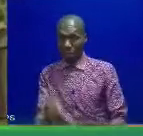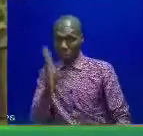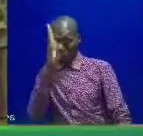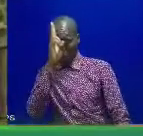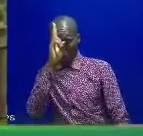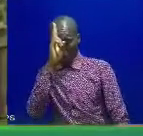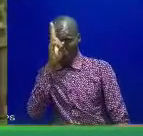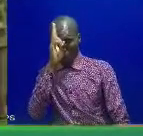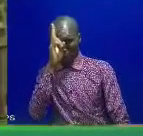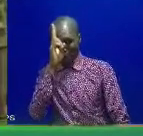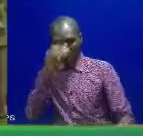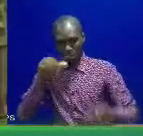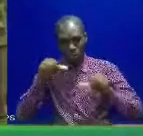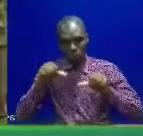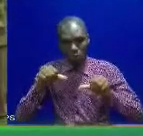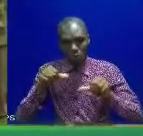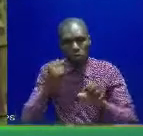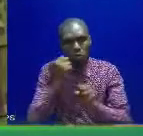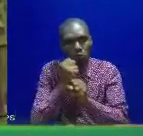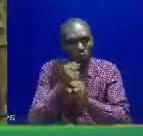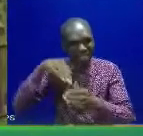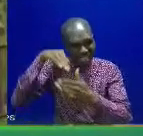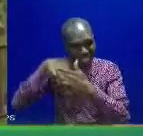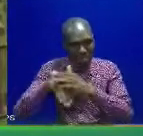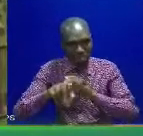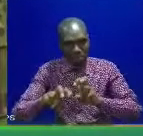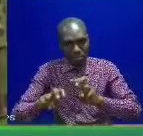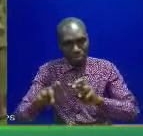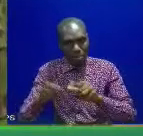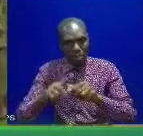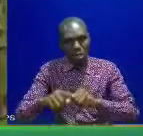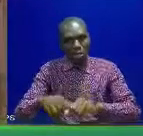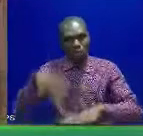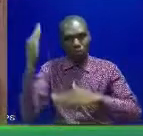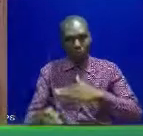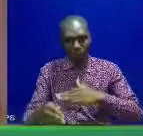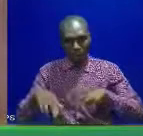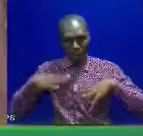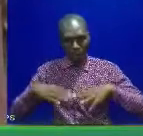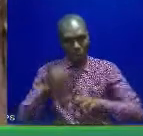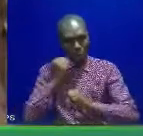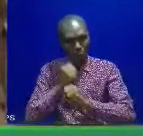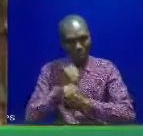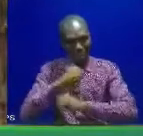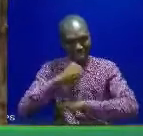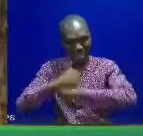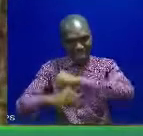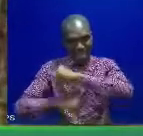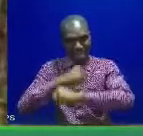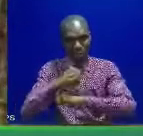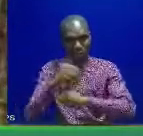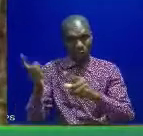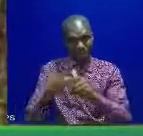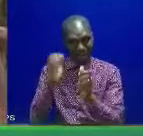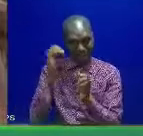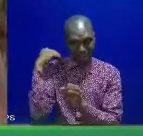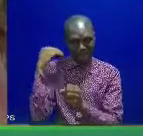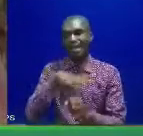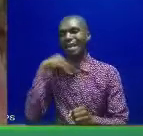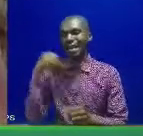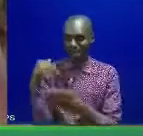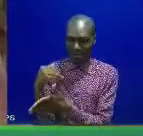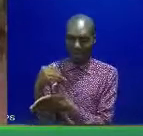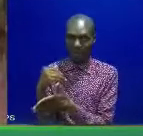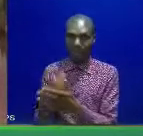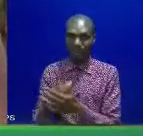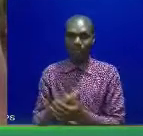vire mbakorobo tukivuwa ime na gukanya avanto kuruwa seko irege tambo kiro kieli chiko asa mavokavo. So tunayaka